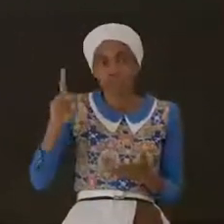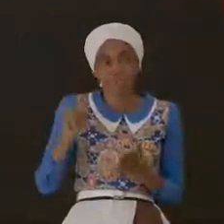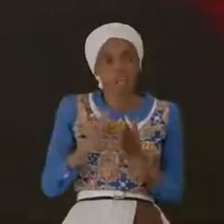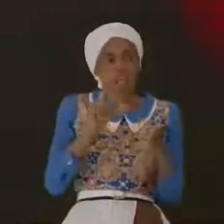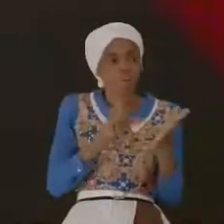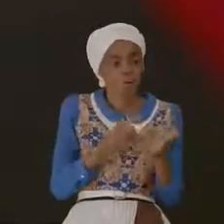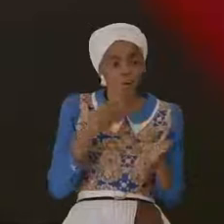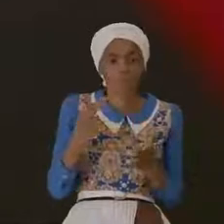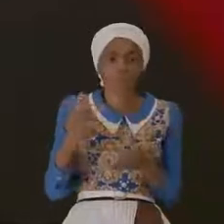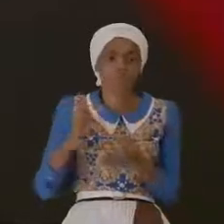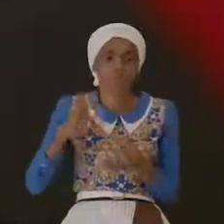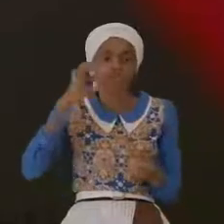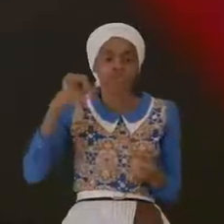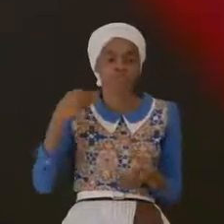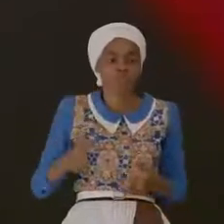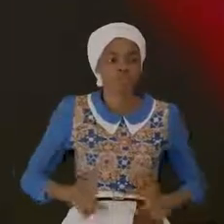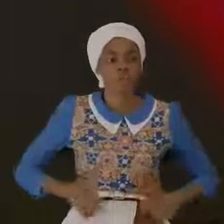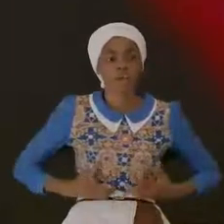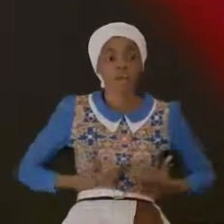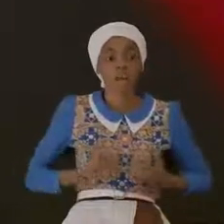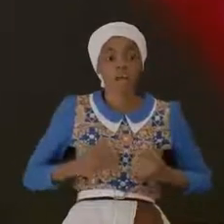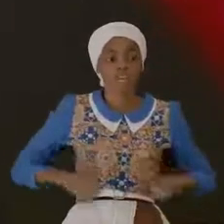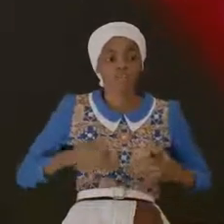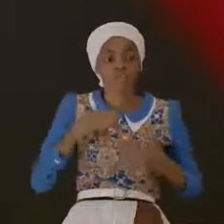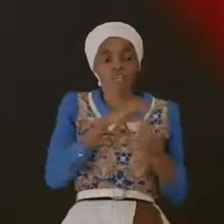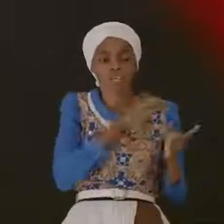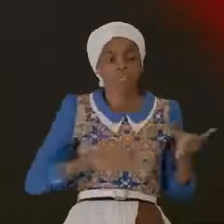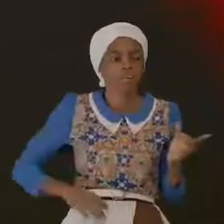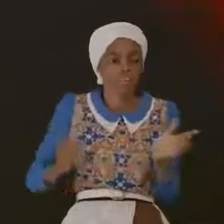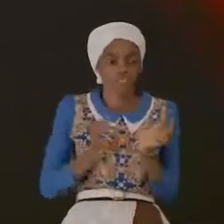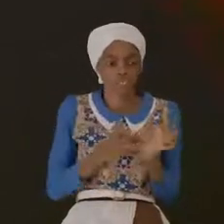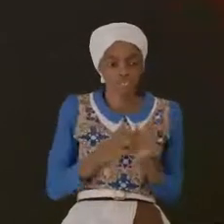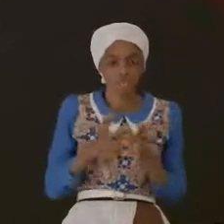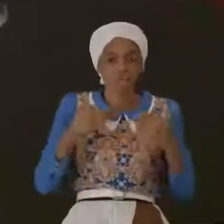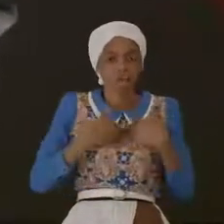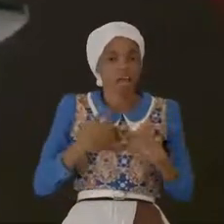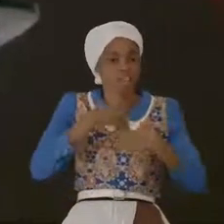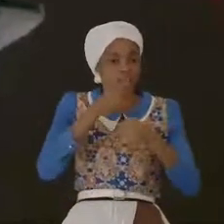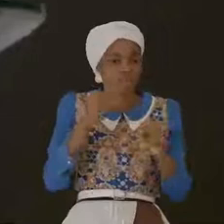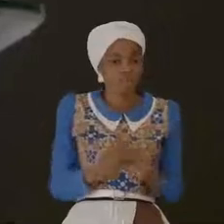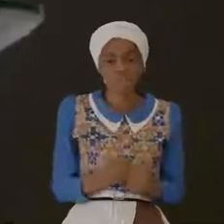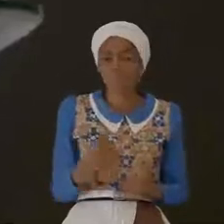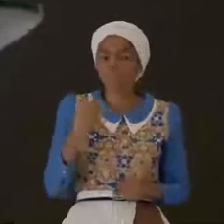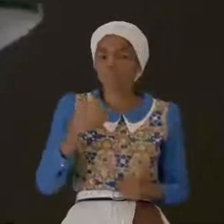en effet, la loi de l'Esprit de vie en Jésus-Christ m'a